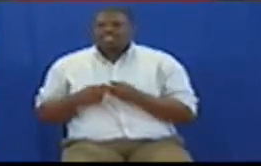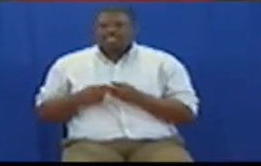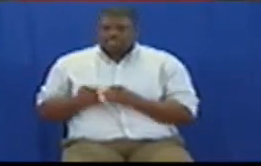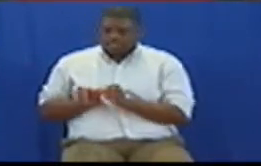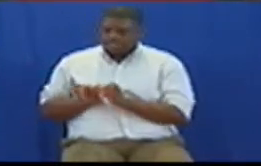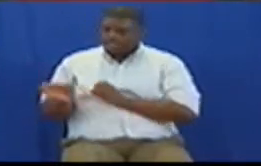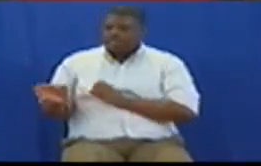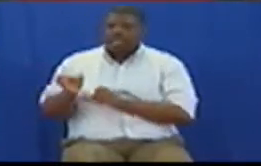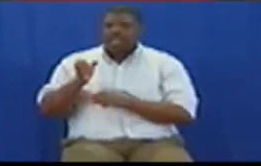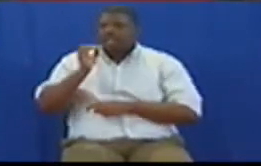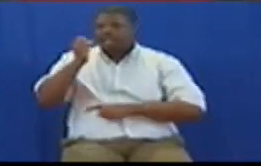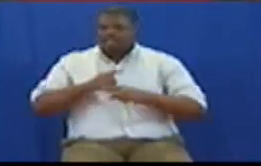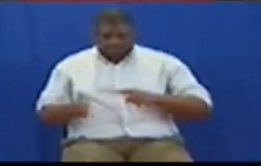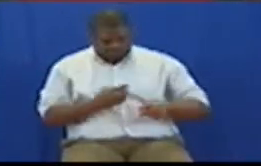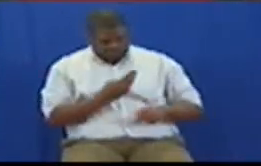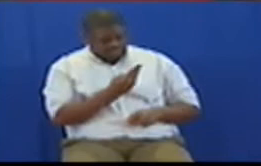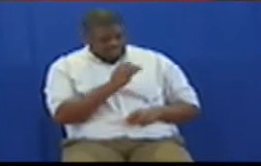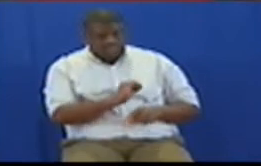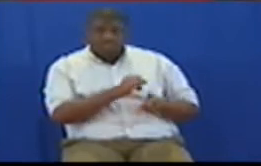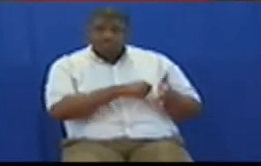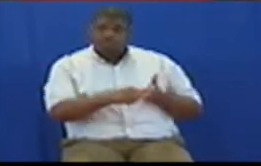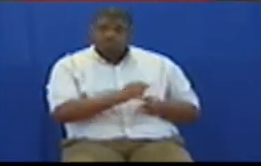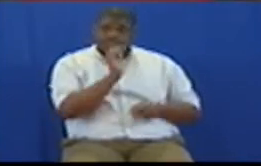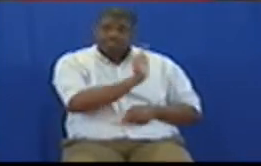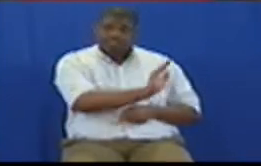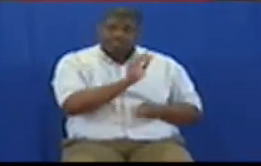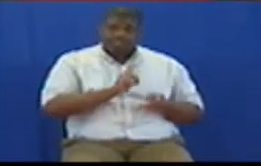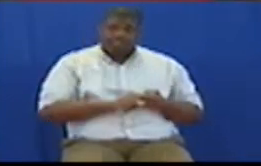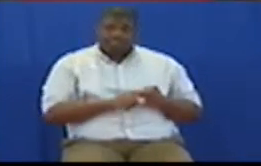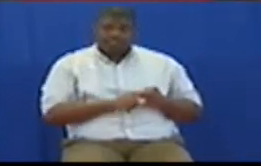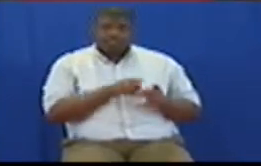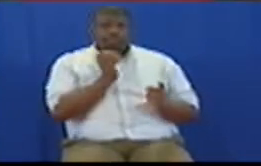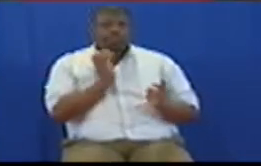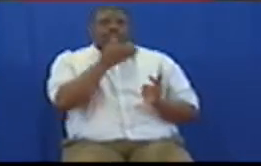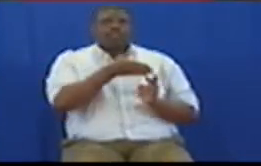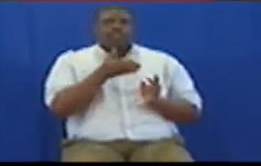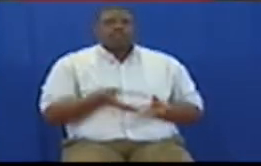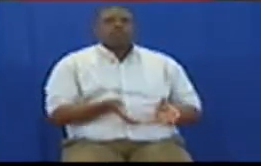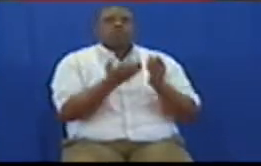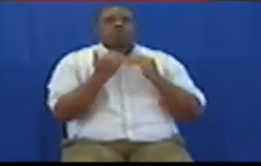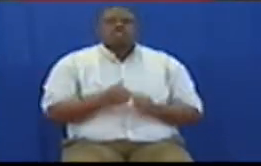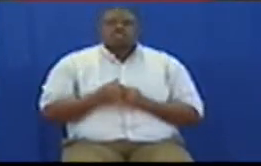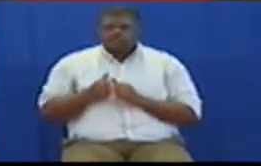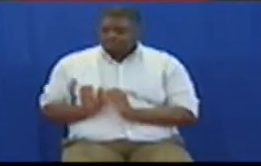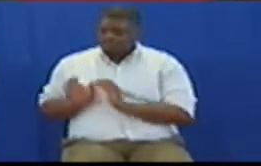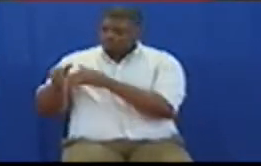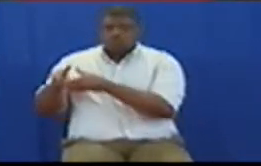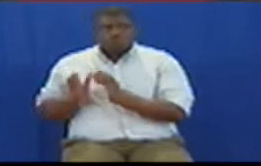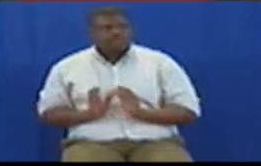yatenge 30% ya manunuzi yake kwa ajili ya kuwezesha vikundi vya